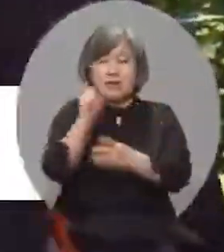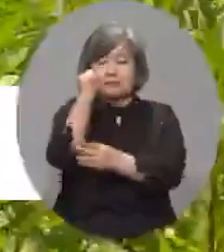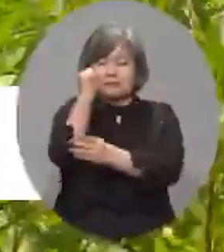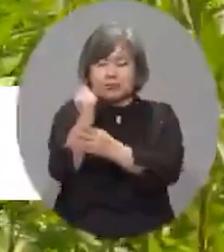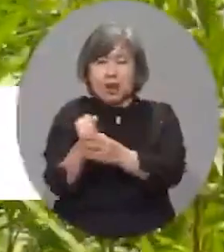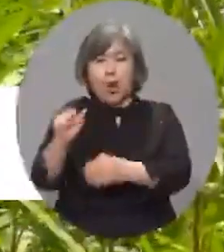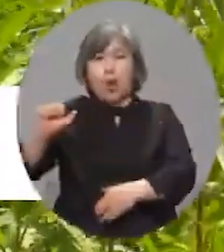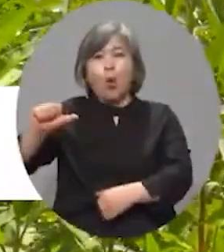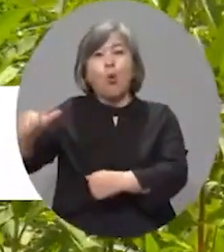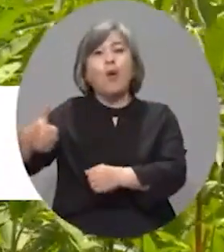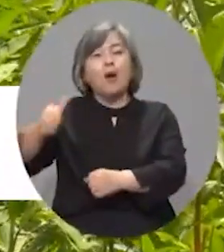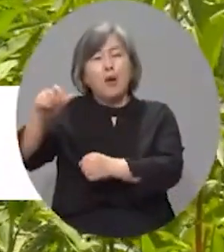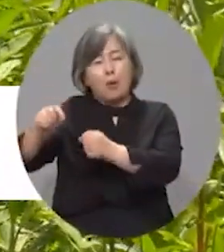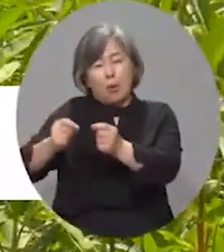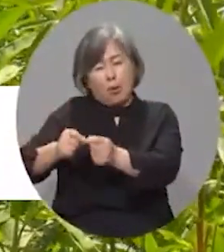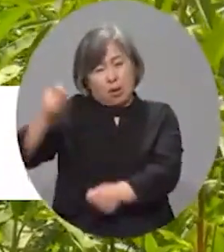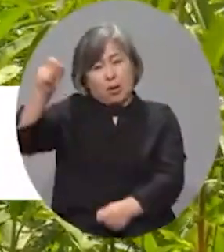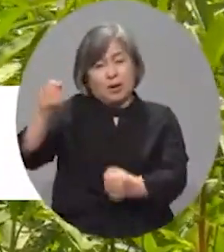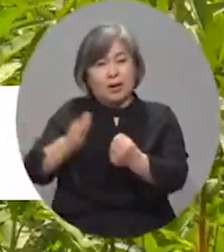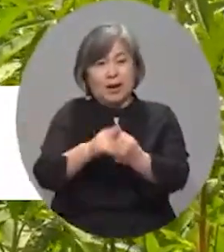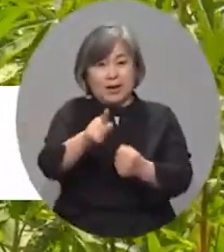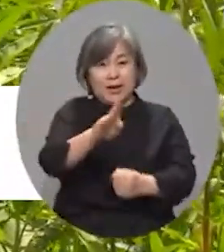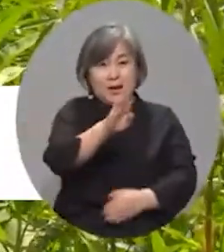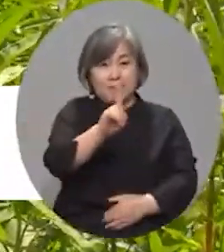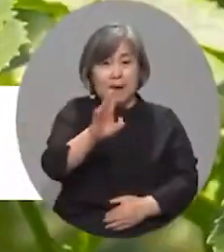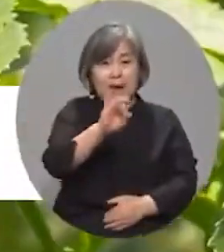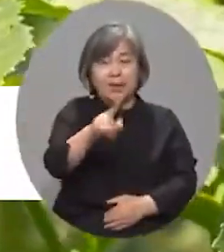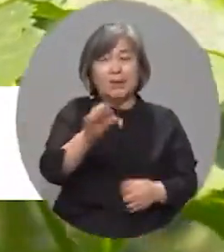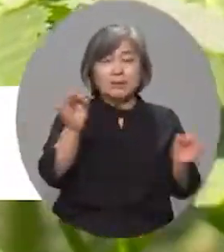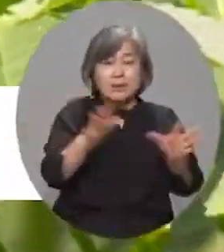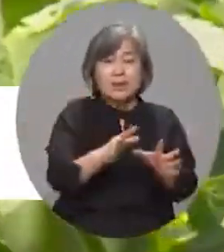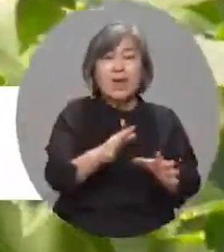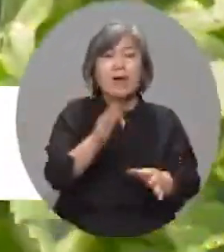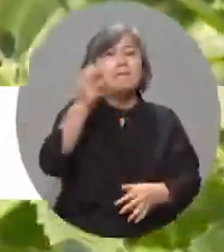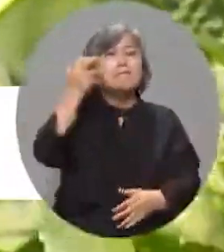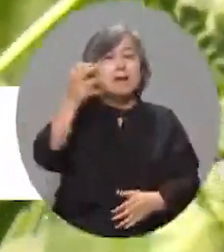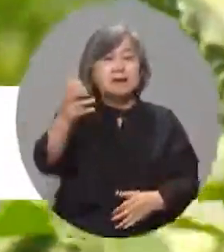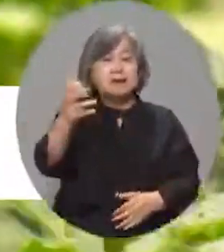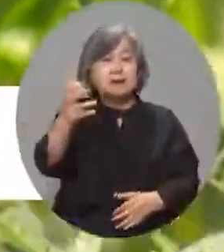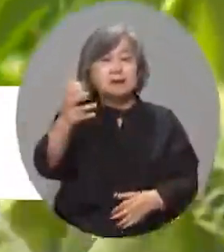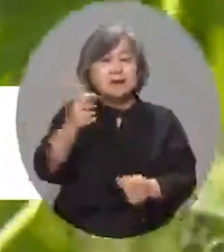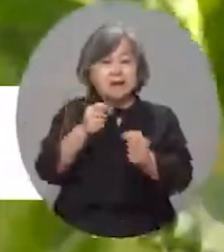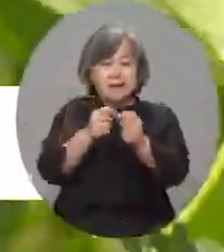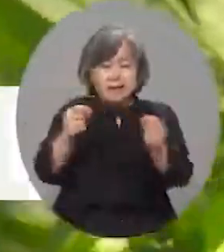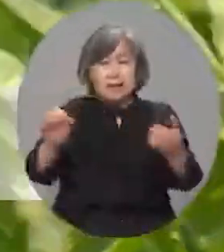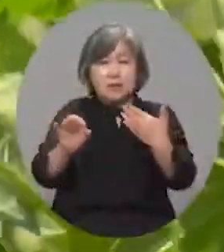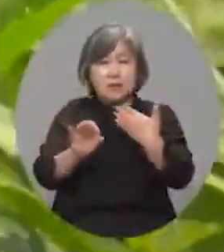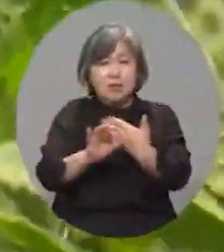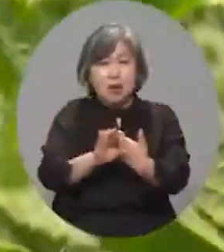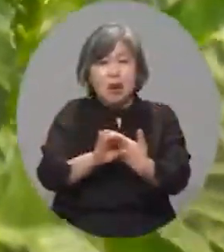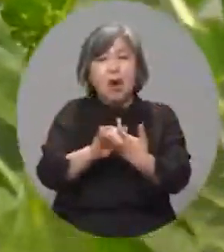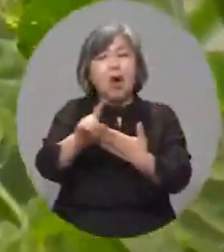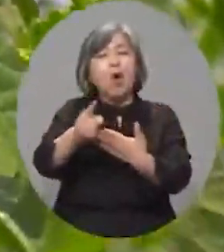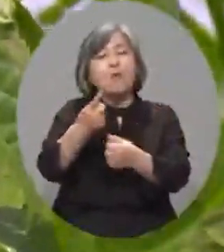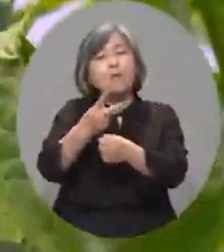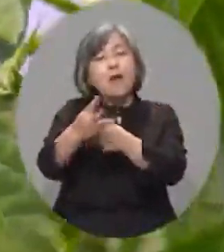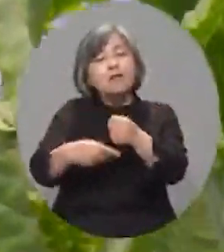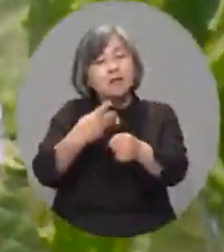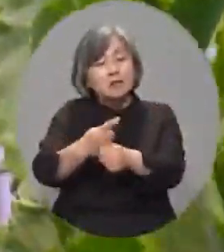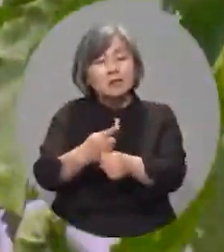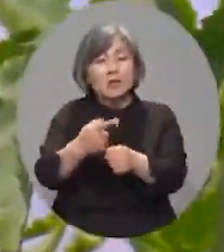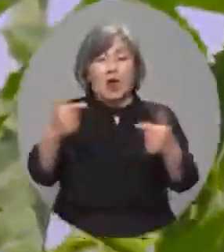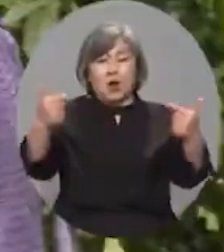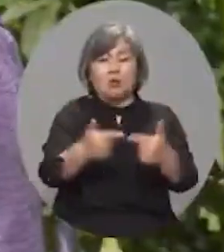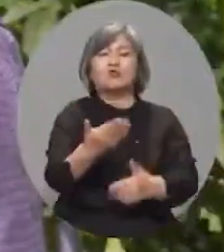데 500년이 걸리는 반면 바이오플라스틱은 짧게는 80일, 길어야 수년으로 기간이 획기적으로